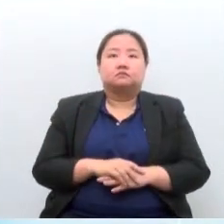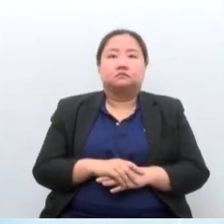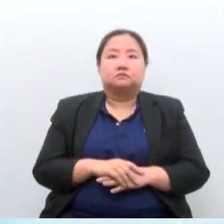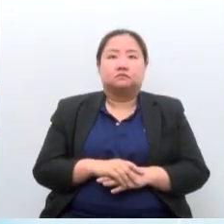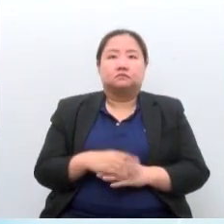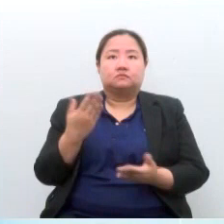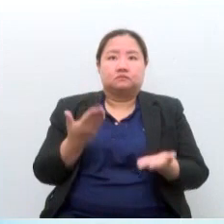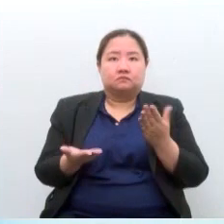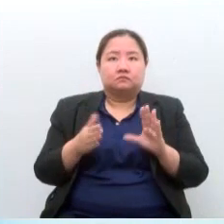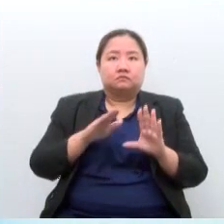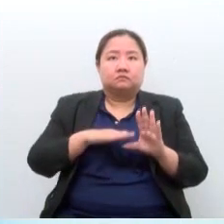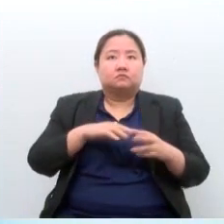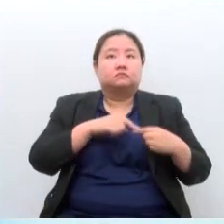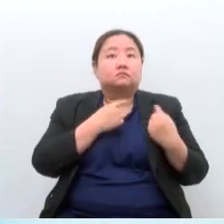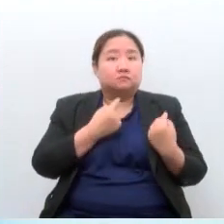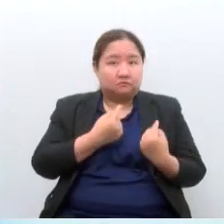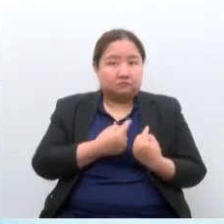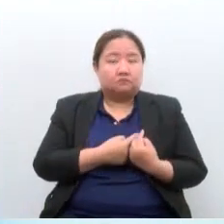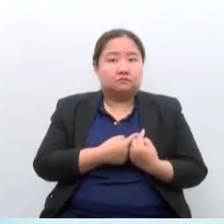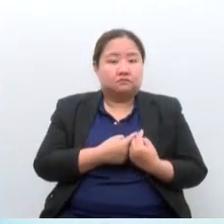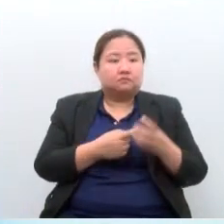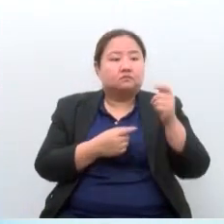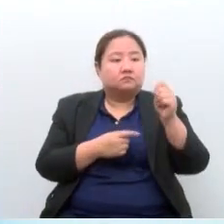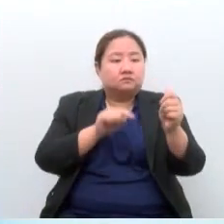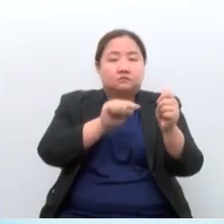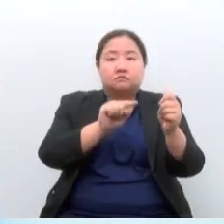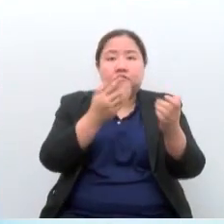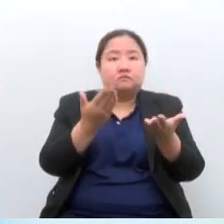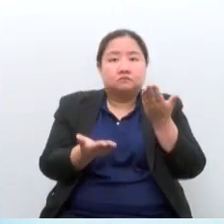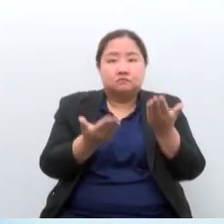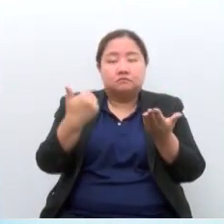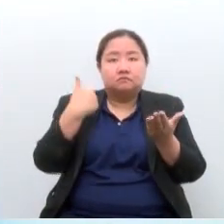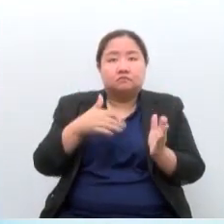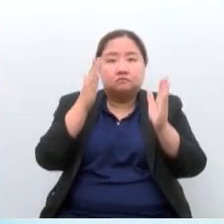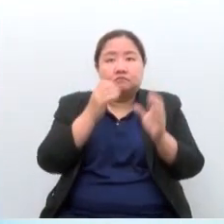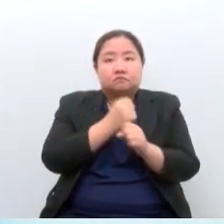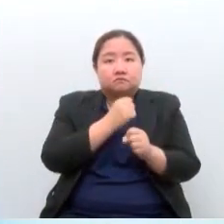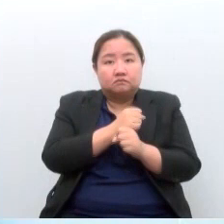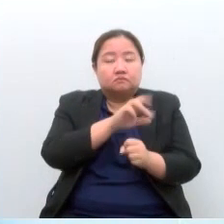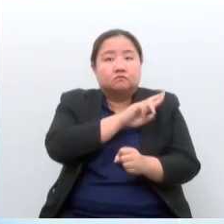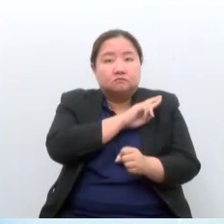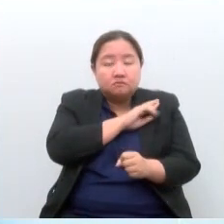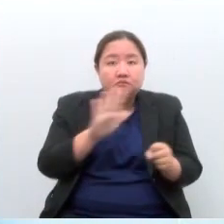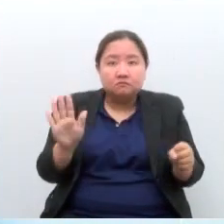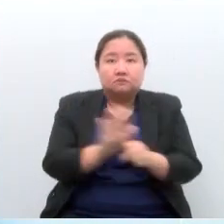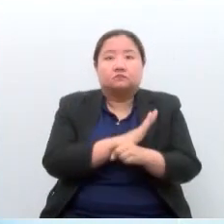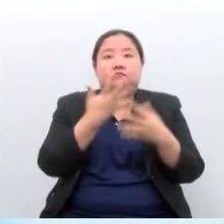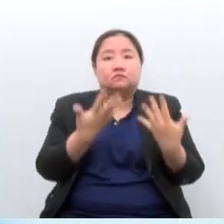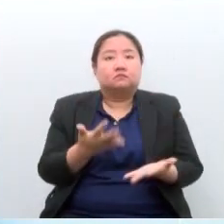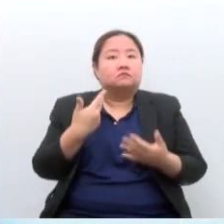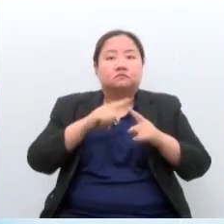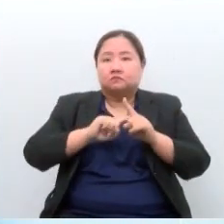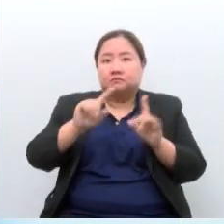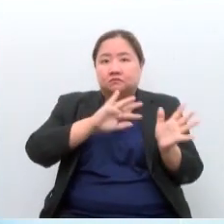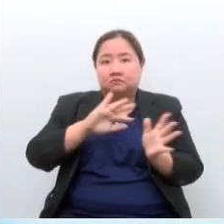ความความสมัครใจถ้าเขตใดมีธุรการครบแล้วก็ดำนินการตามเดิมยกเว้นเรื่องจซื้อตาจ้างเท่านั้นนะ